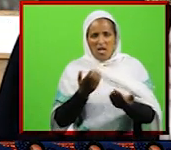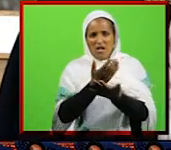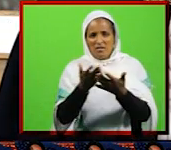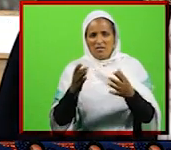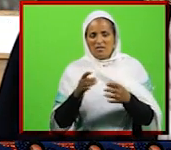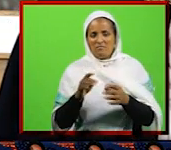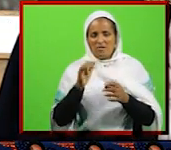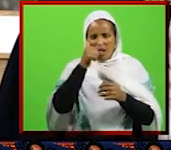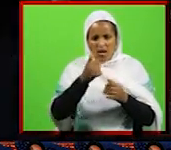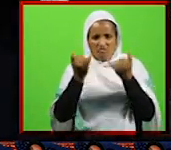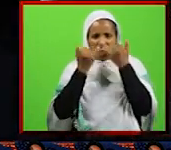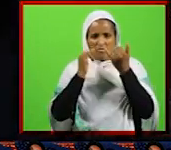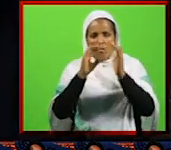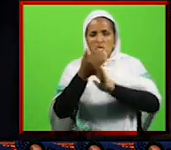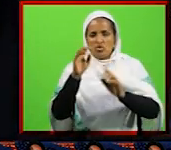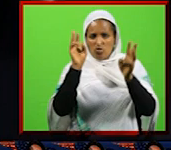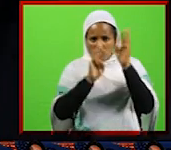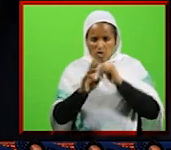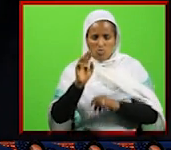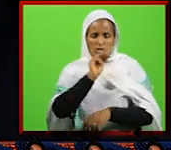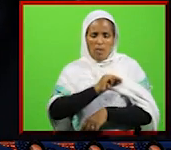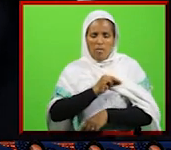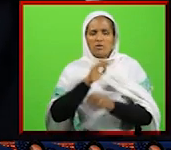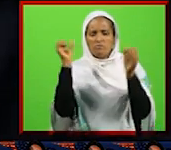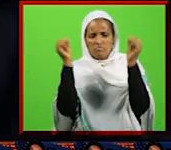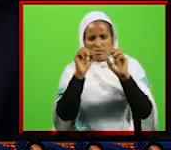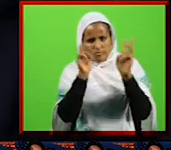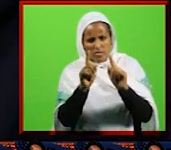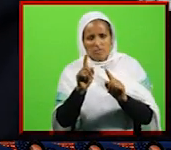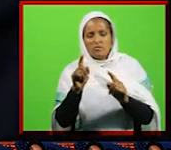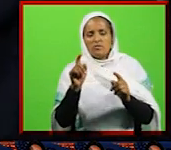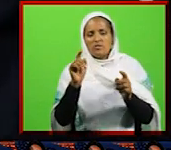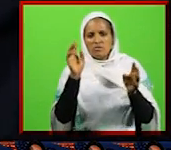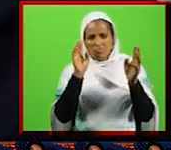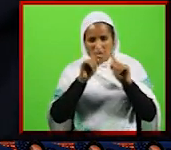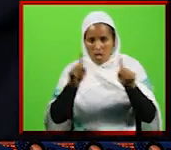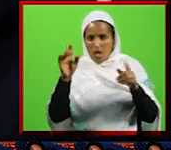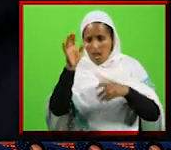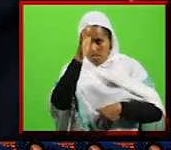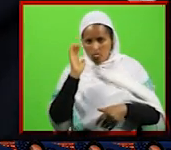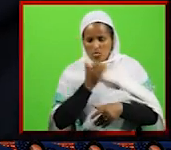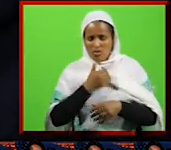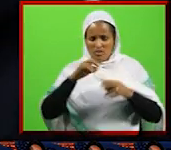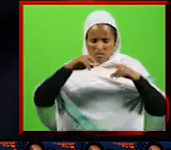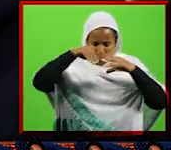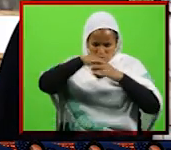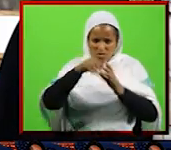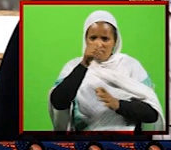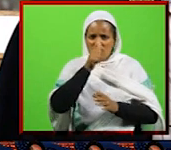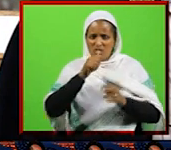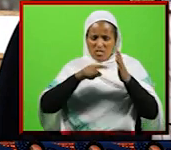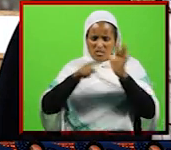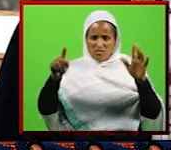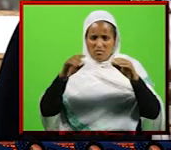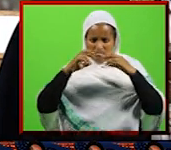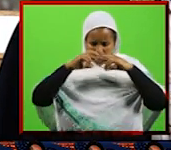የሚቀመጡ ለነገር ቅማይሆን ነገሮች እና ያለና ችግራችሁ ጠባችሁ ምንድነው ለዚህ ዳረጋችሁ ምንድነው ብሎ በተለይ ለአባቶች